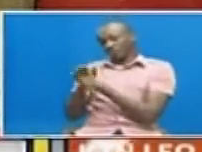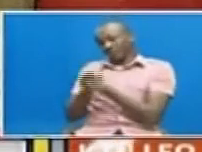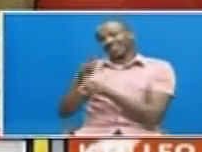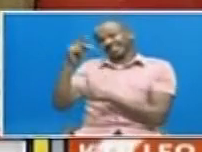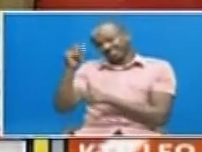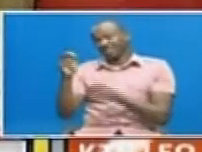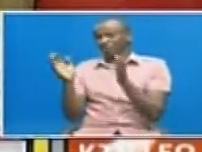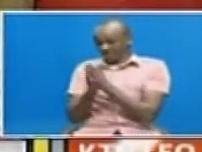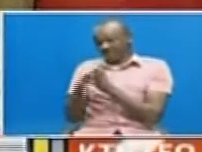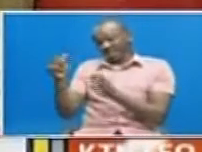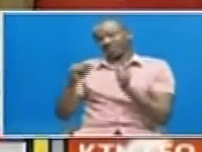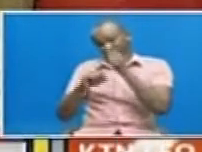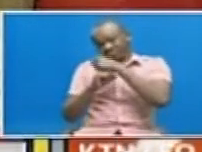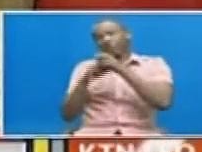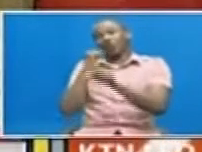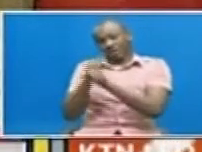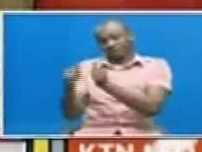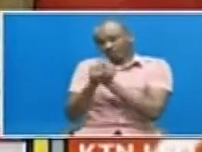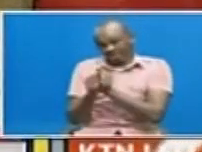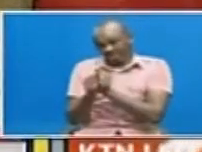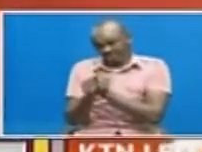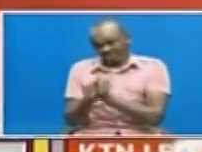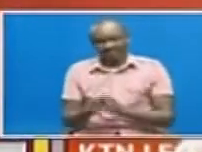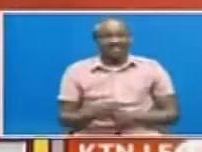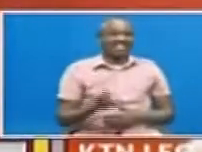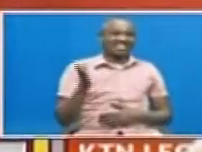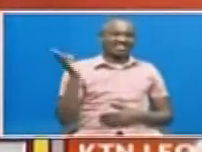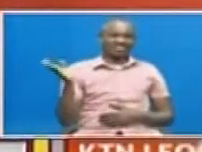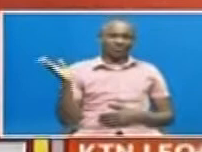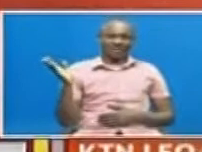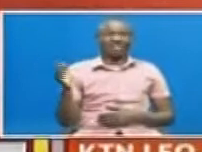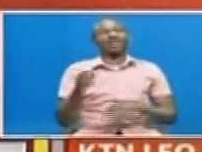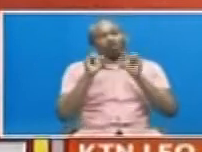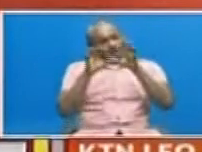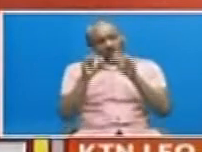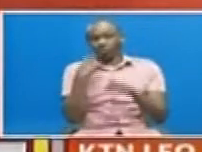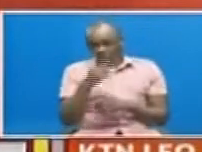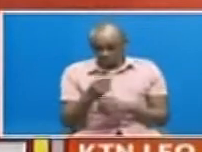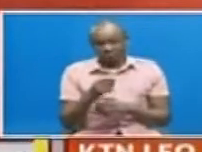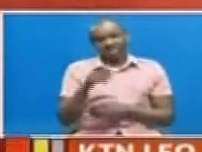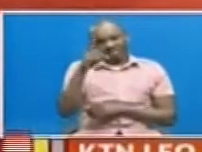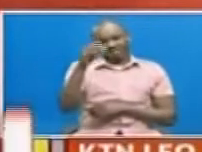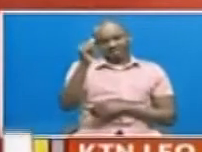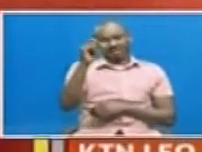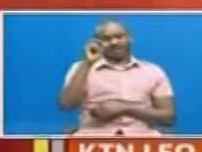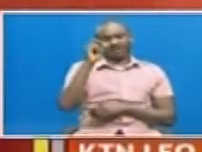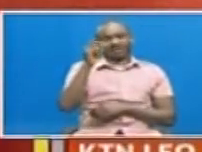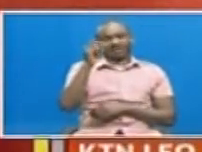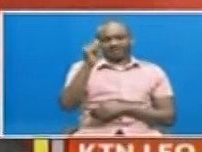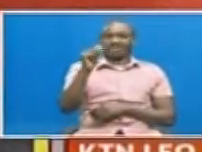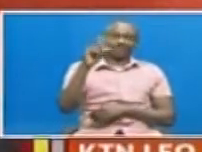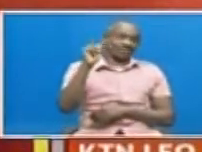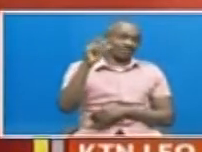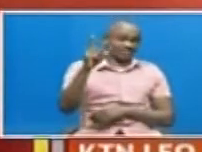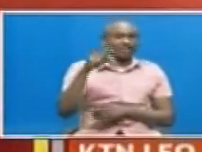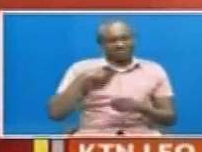KTN. Nafikiri tutaendelea kufanya kazi pamoja. Asante sana. Ni kocha wa timu ya taifa kina dada David Lungaho, na sina ziada